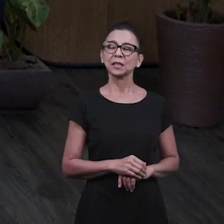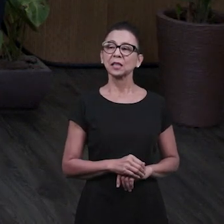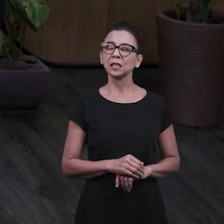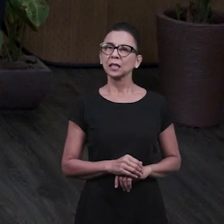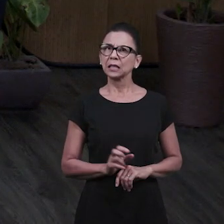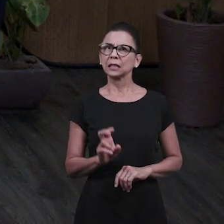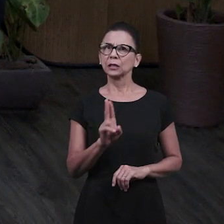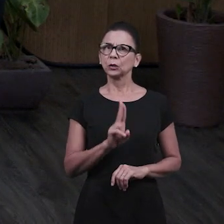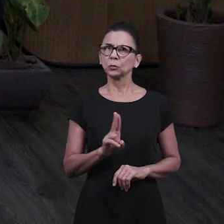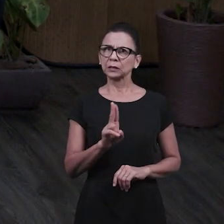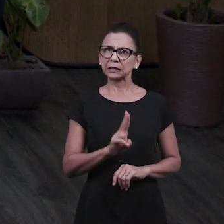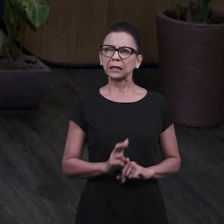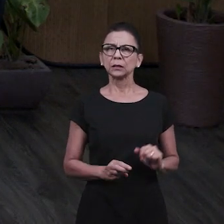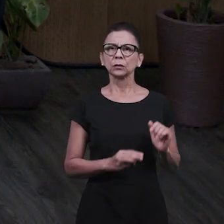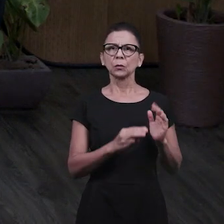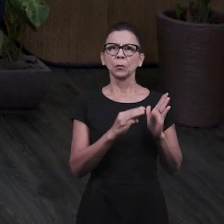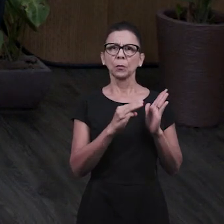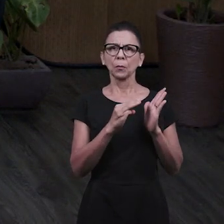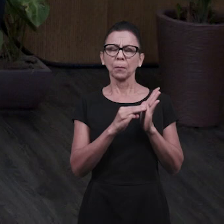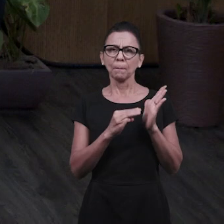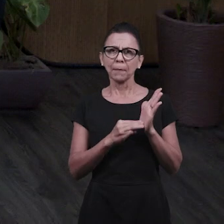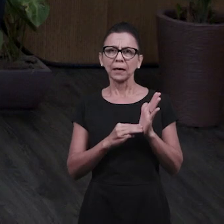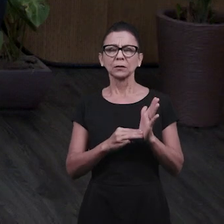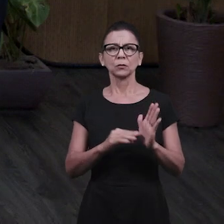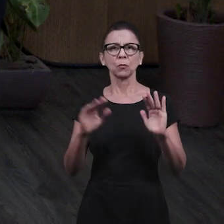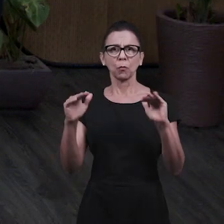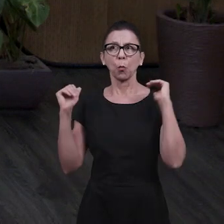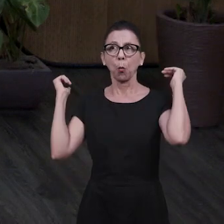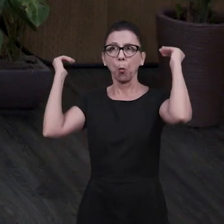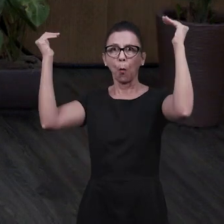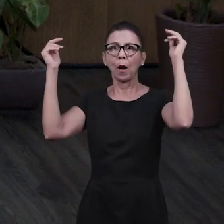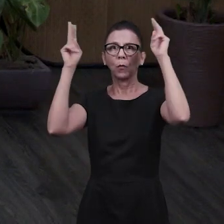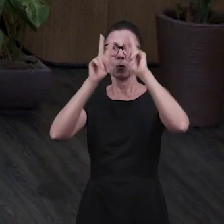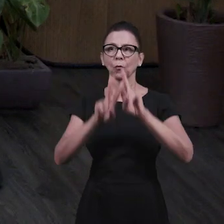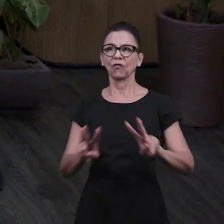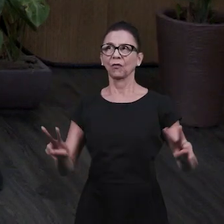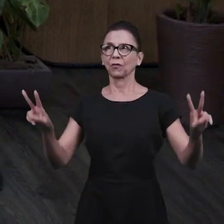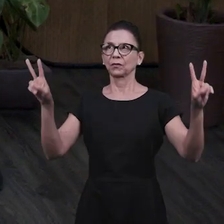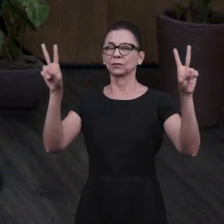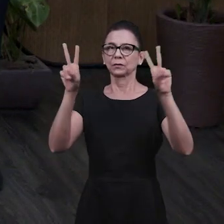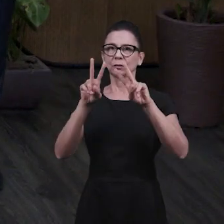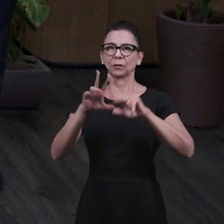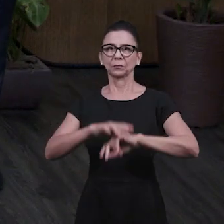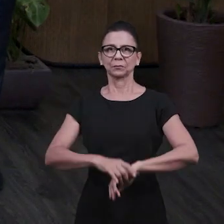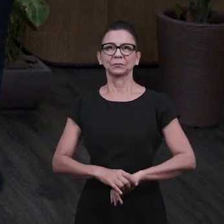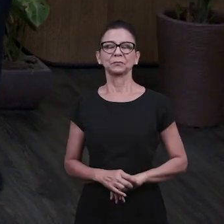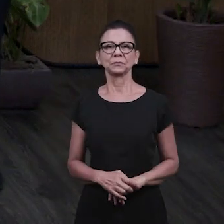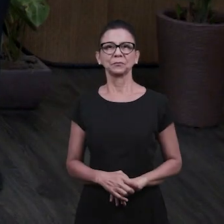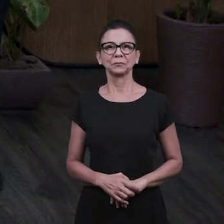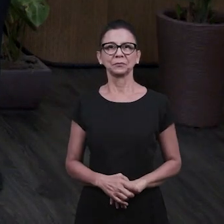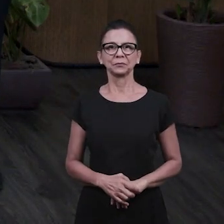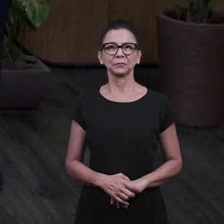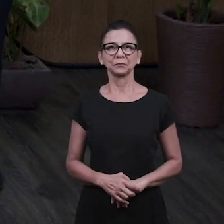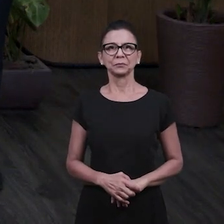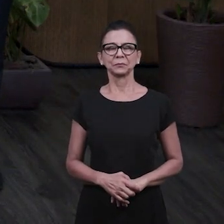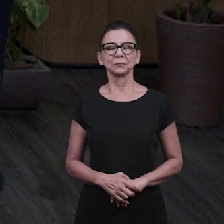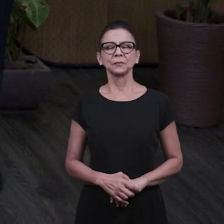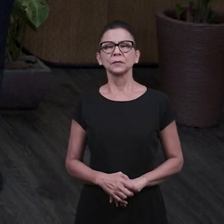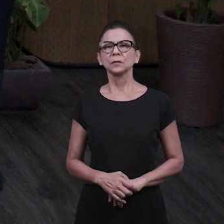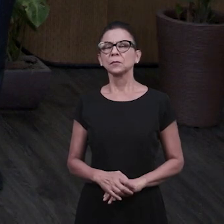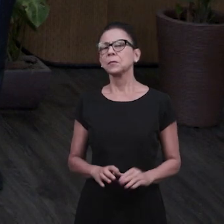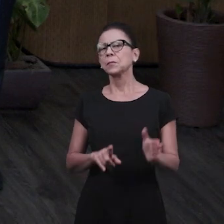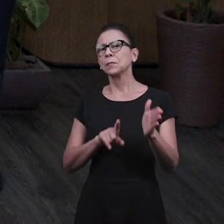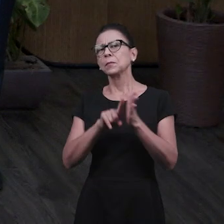jours une méthode très avancée d'enseignement, c'est l'audiovisuel. Nous pouvons donc faire une